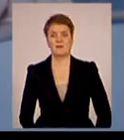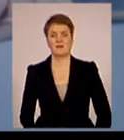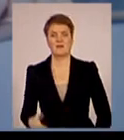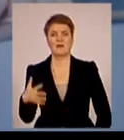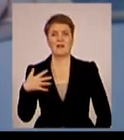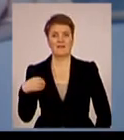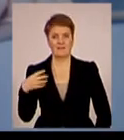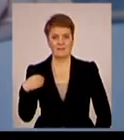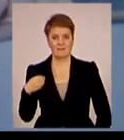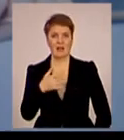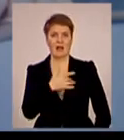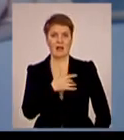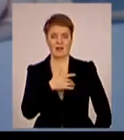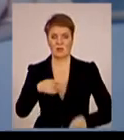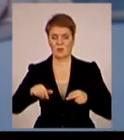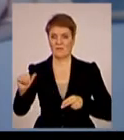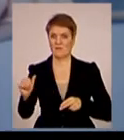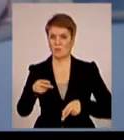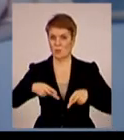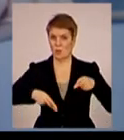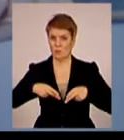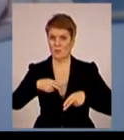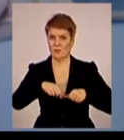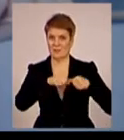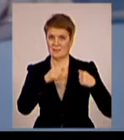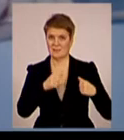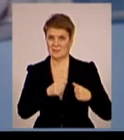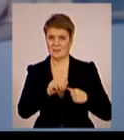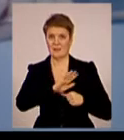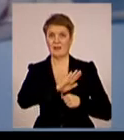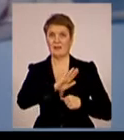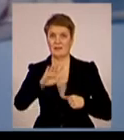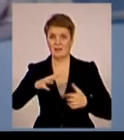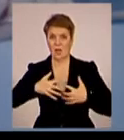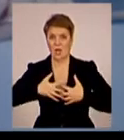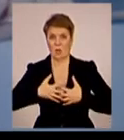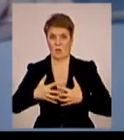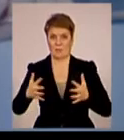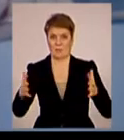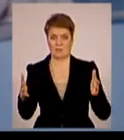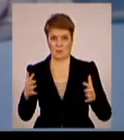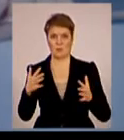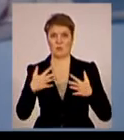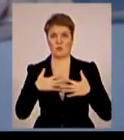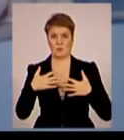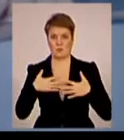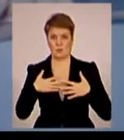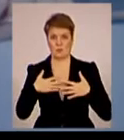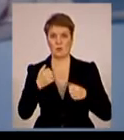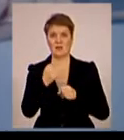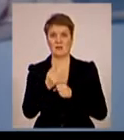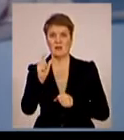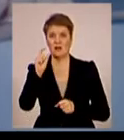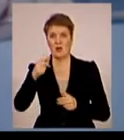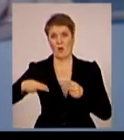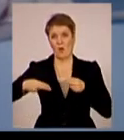Львівські кардіохірурги вперше прооперували серце, не розтинаючи грудної клітки. До органа пацієнтка дісталися через розріз між